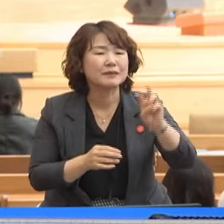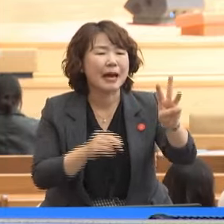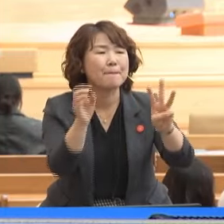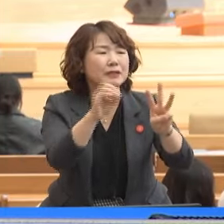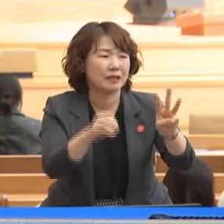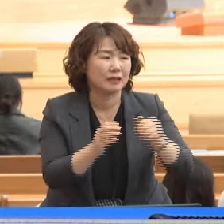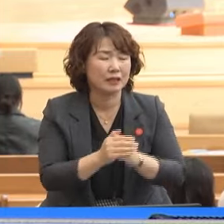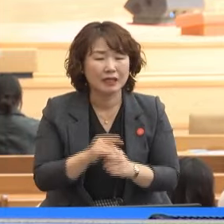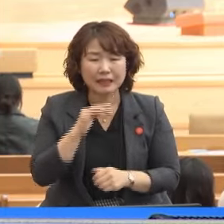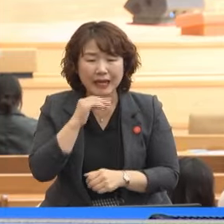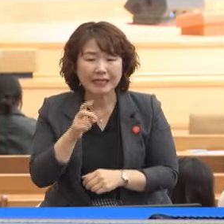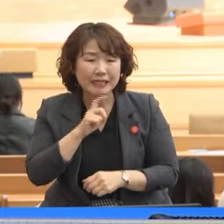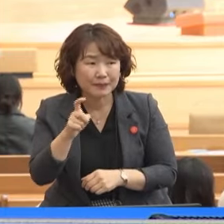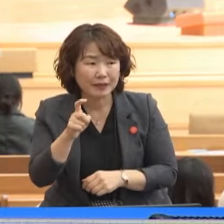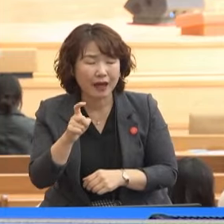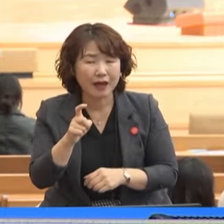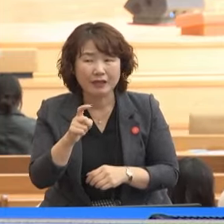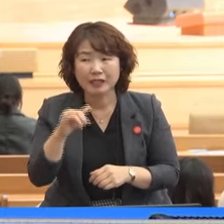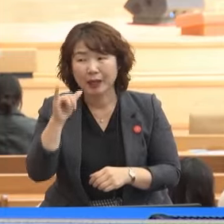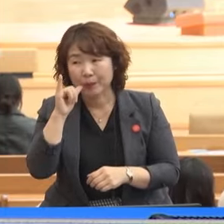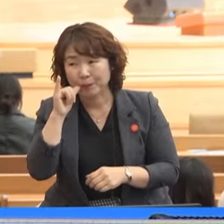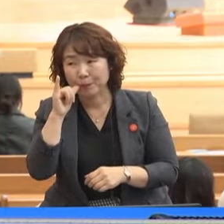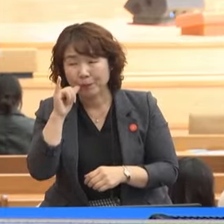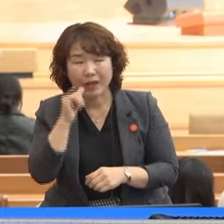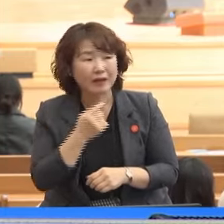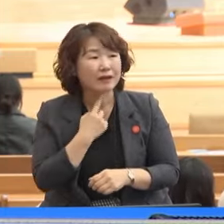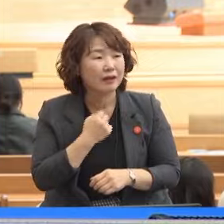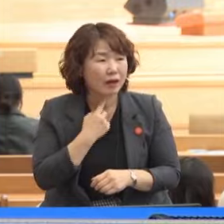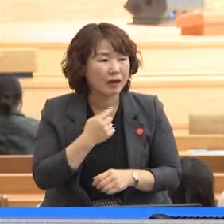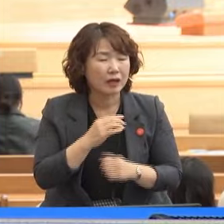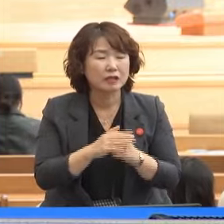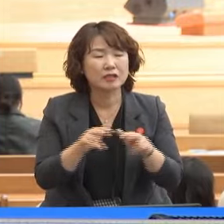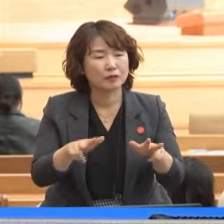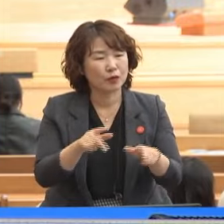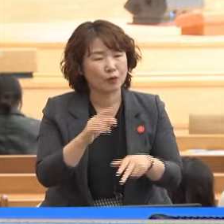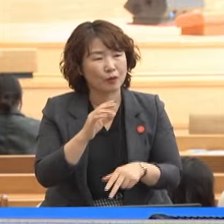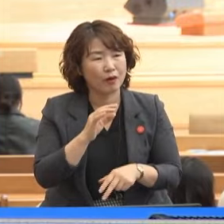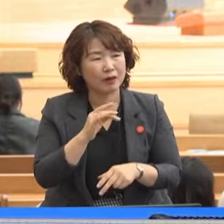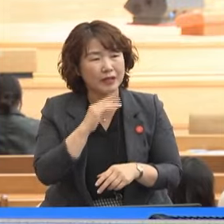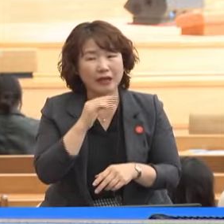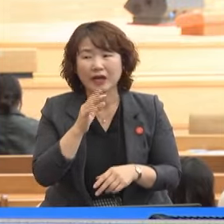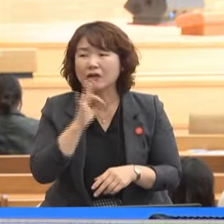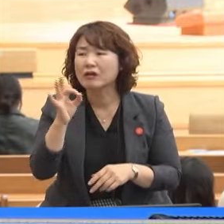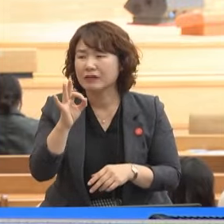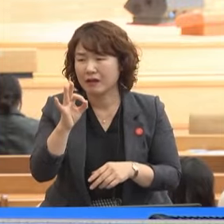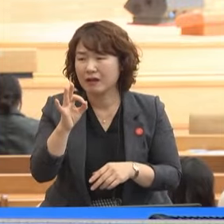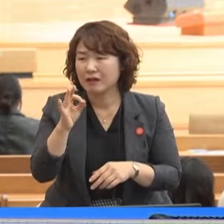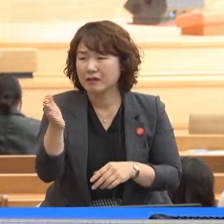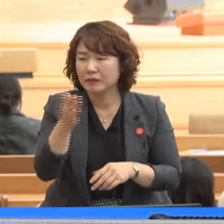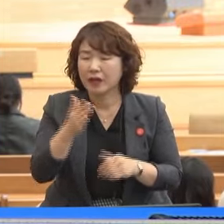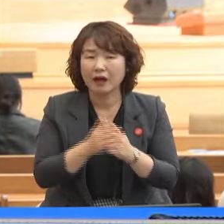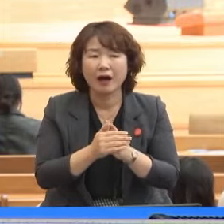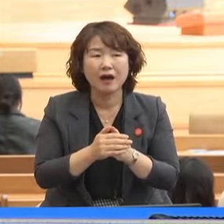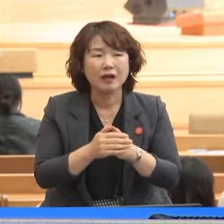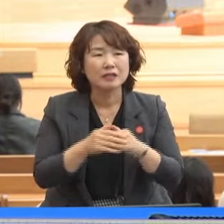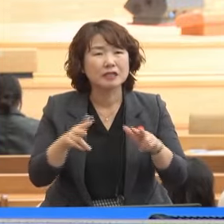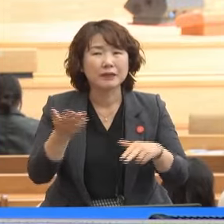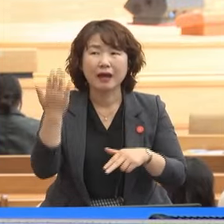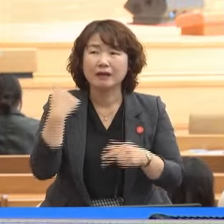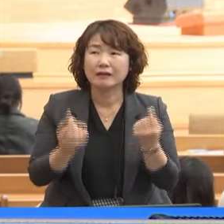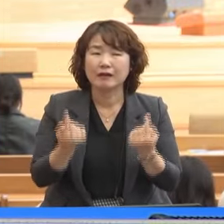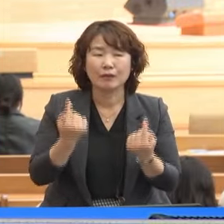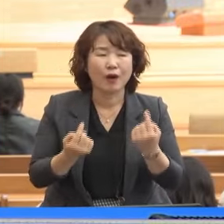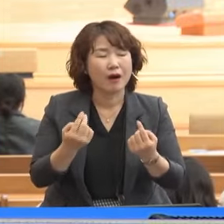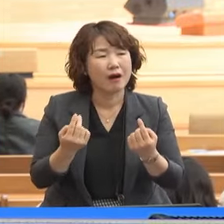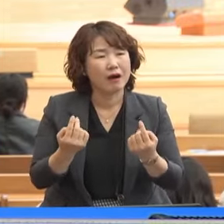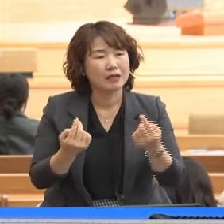10대 마약 사범, 지난 2년 동안, 여기 10대도 앉아 있습니다만은, 무려 7배나 증가,